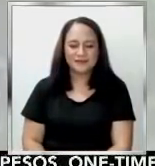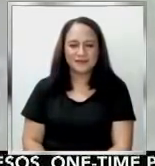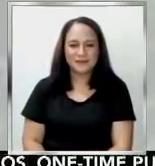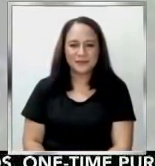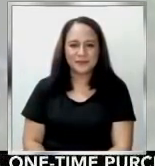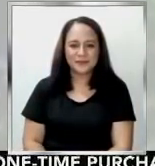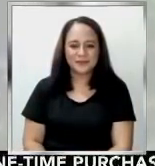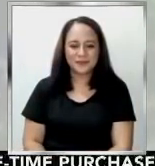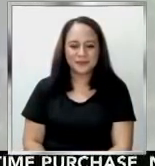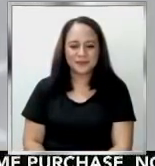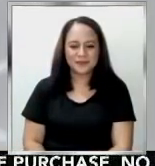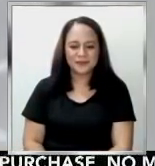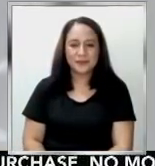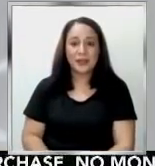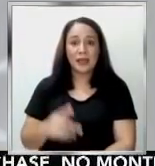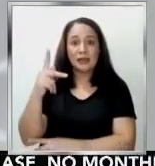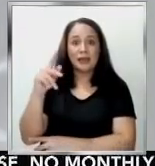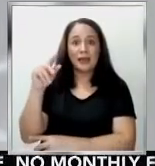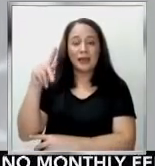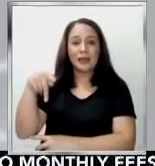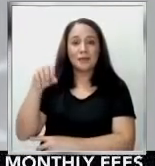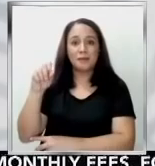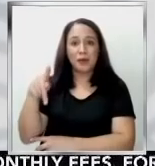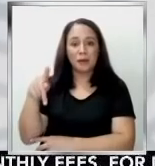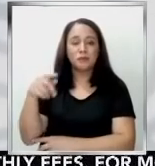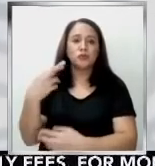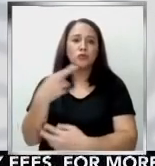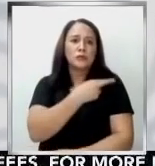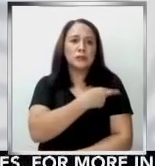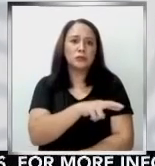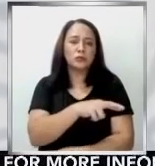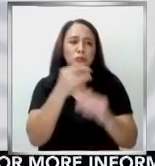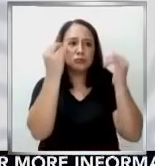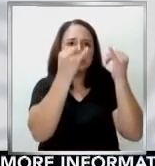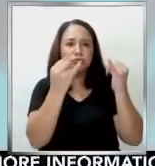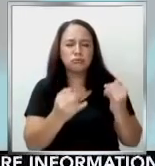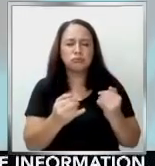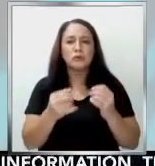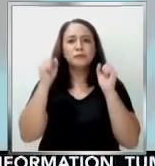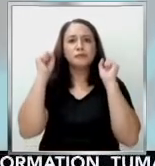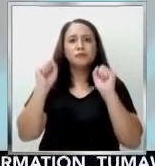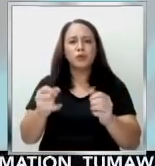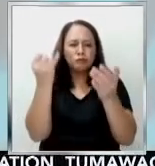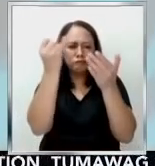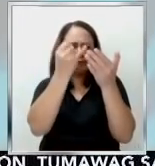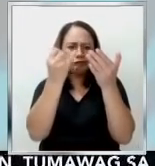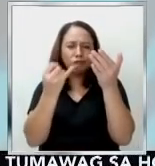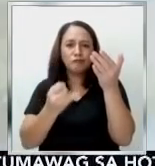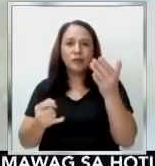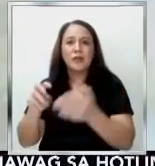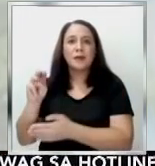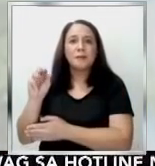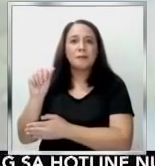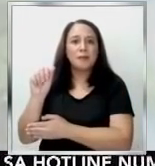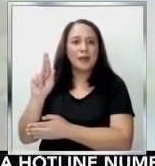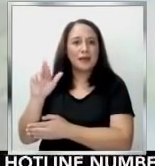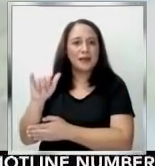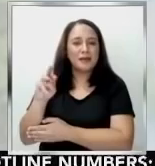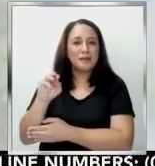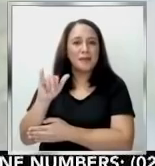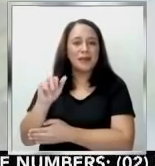From K-pop superstars to religious figures, lahat na yata kayang iukit ng leaf artist na si Mary May Dakanay. Isa sa mga bago